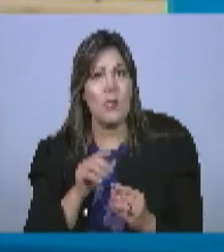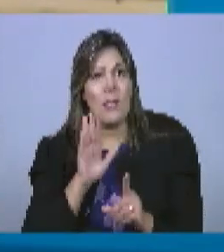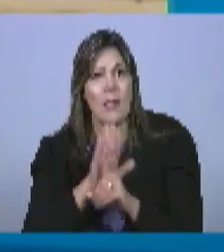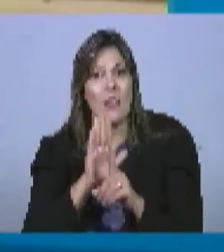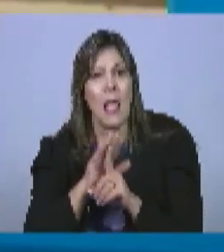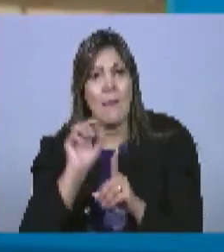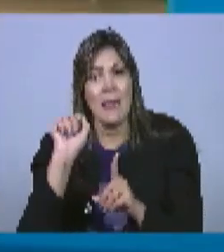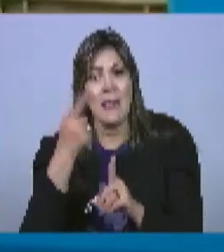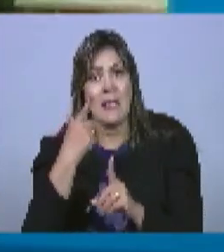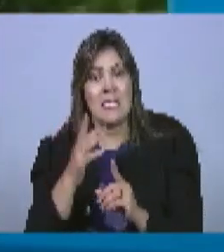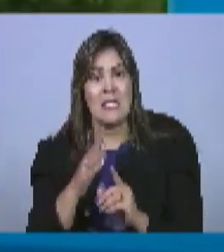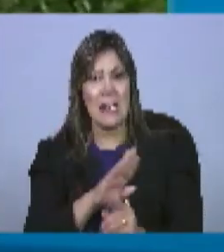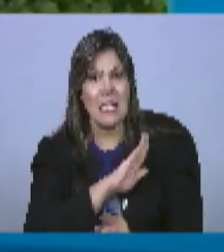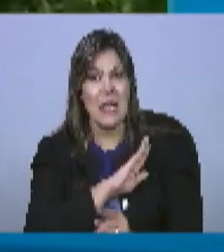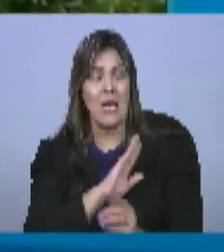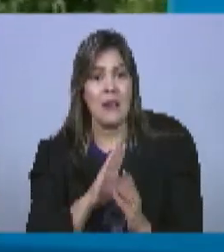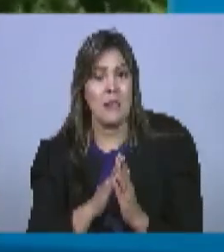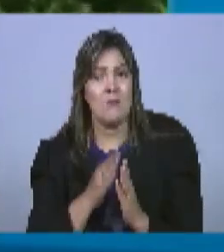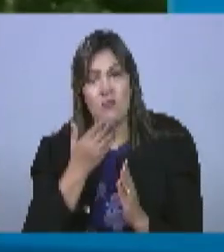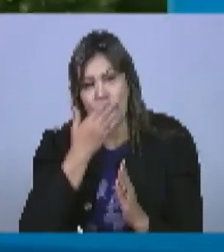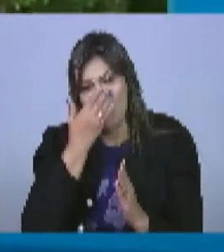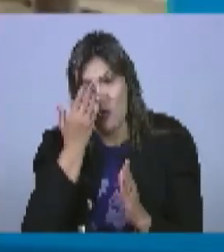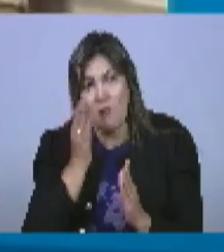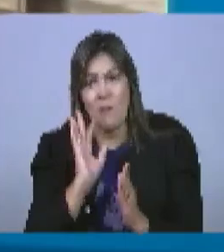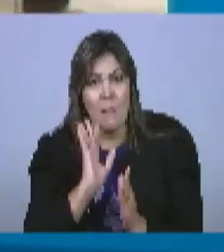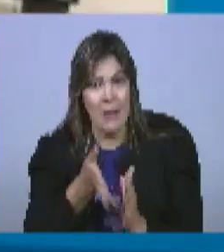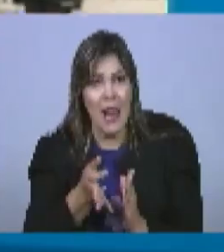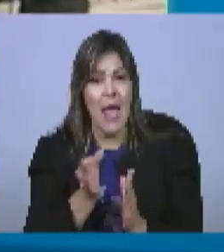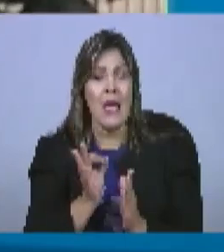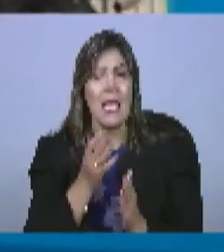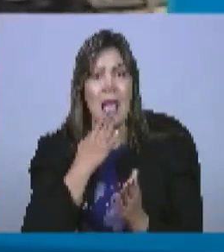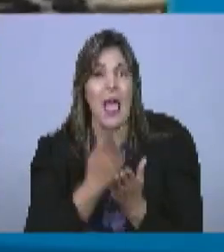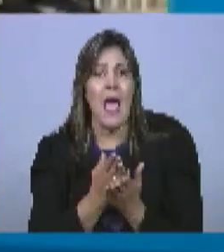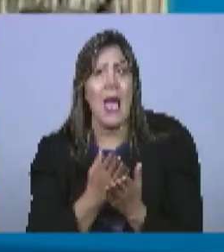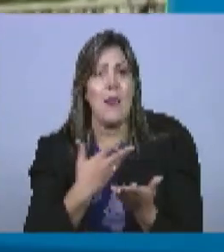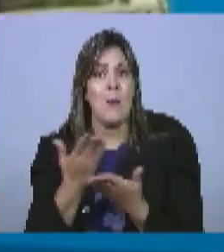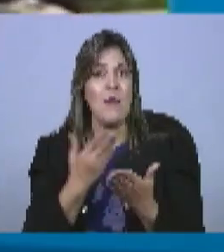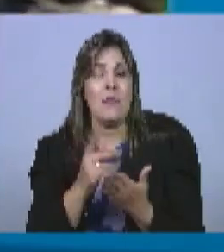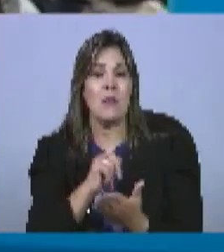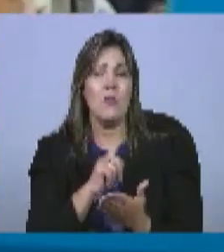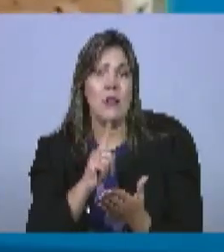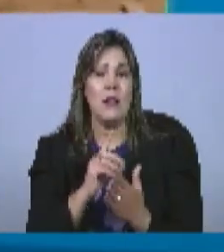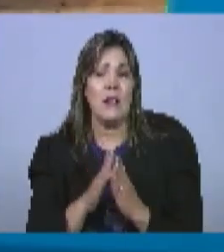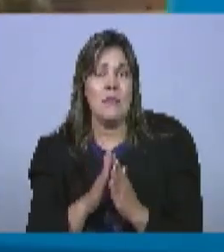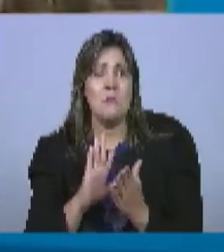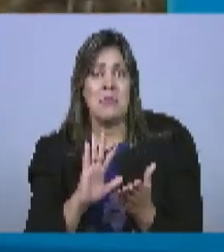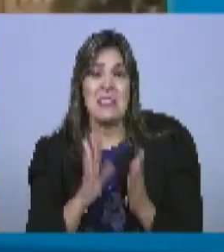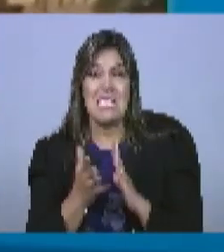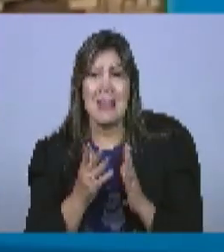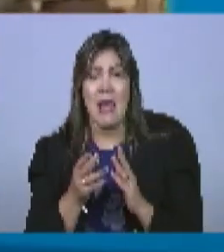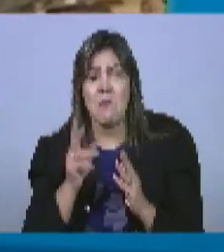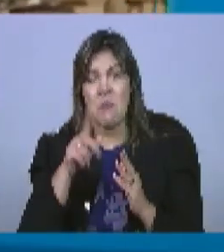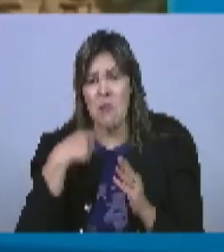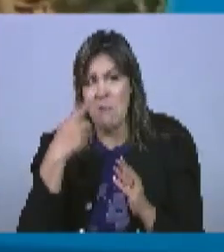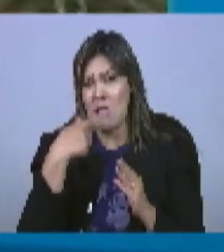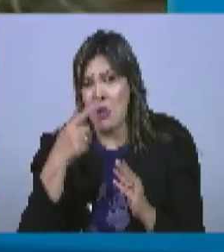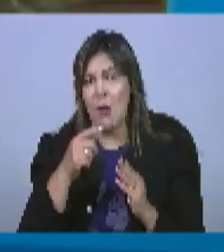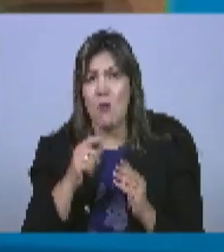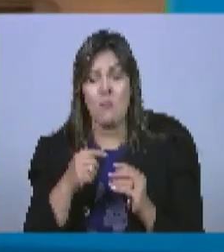هل عقد هذه المحادثات ام لا ولا سما ان المواقف احيانا بيبقى فيها تصريحات متناق